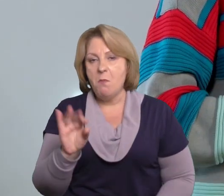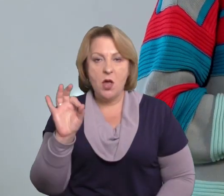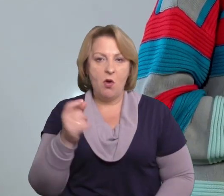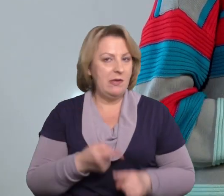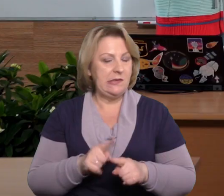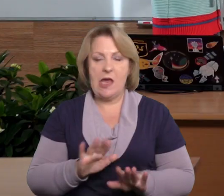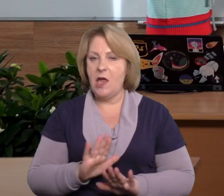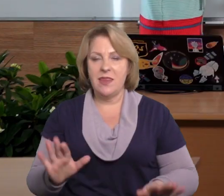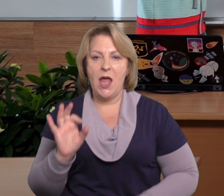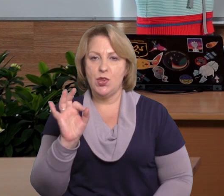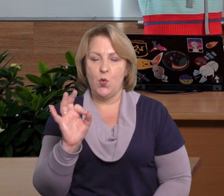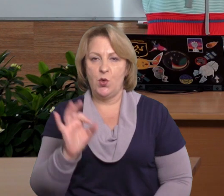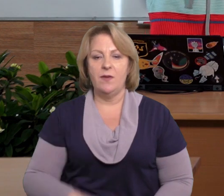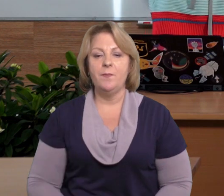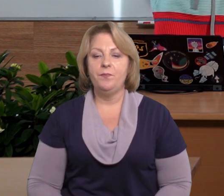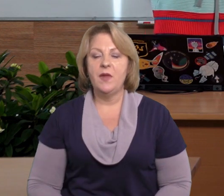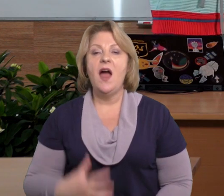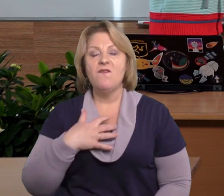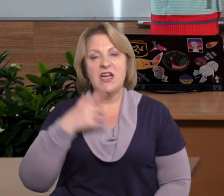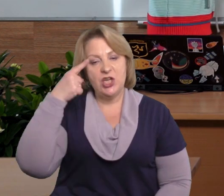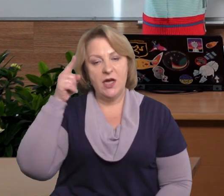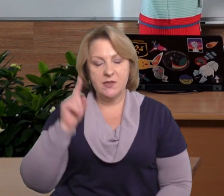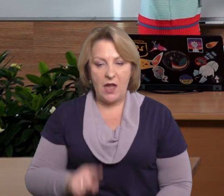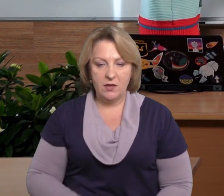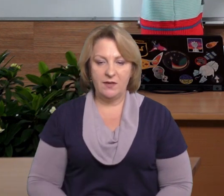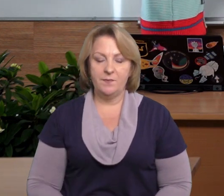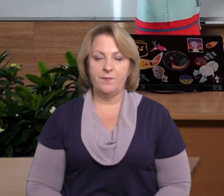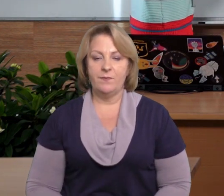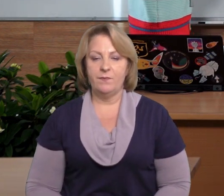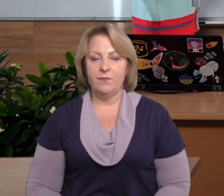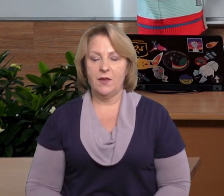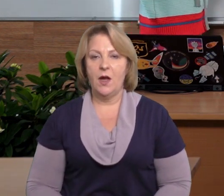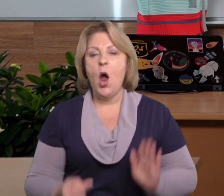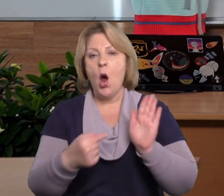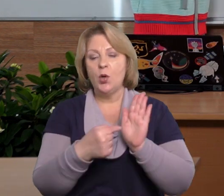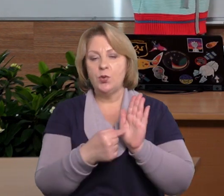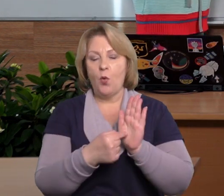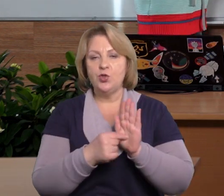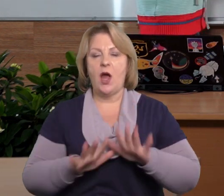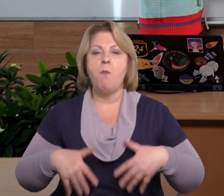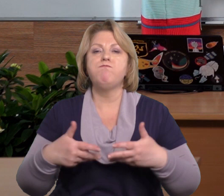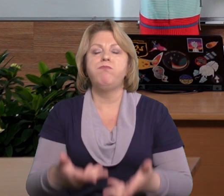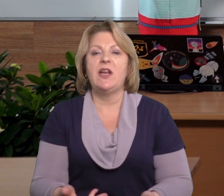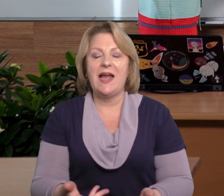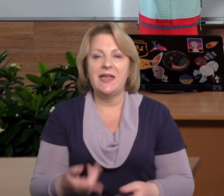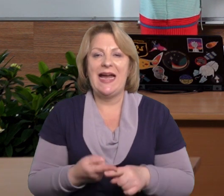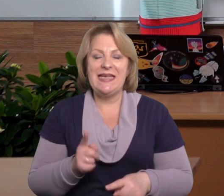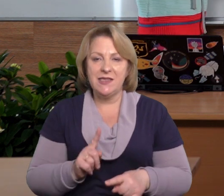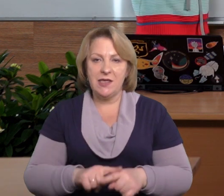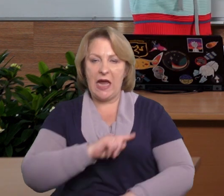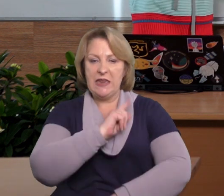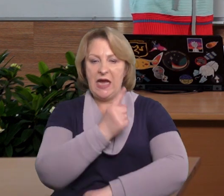не нуль. Дуже важливо знати, що точка прикладання цієї